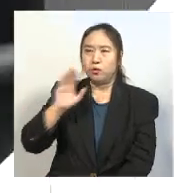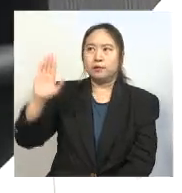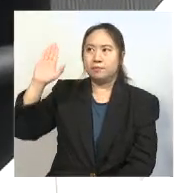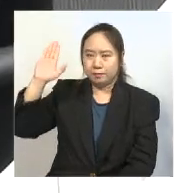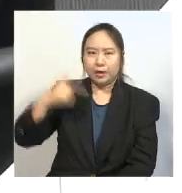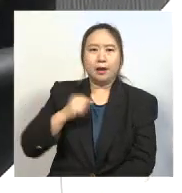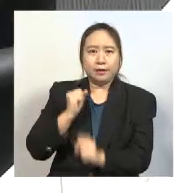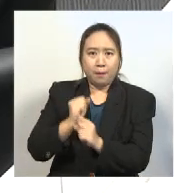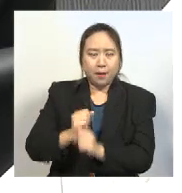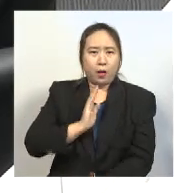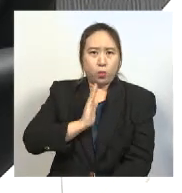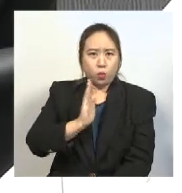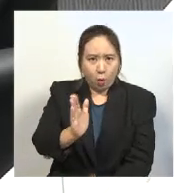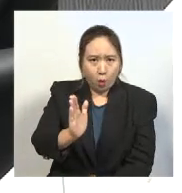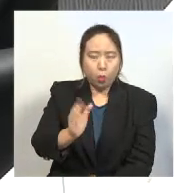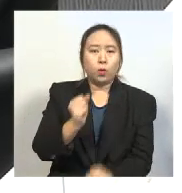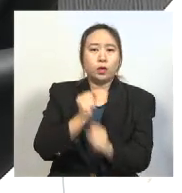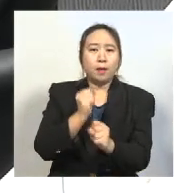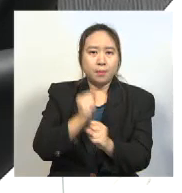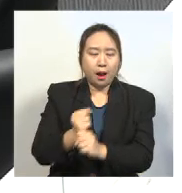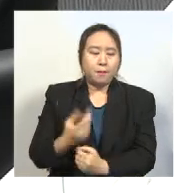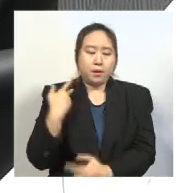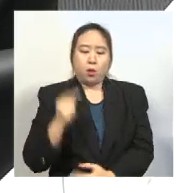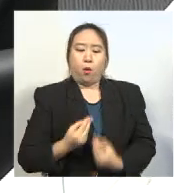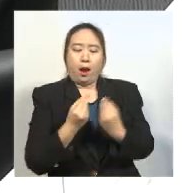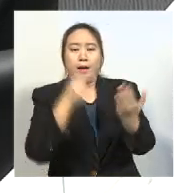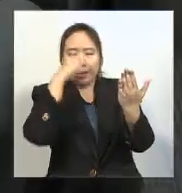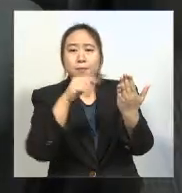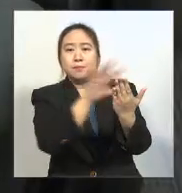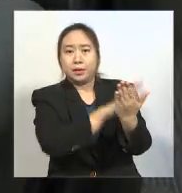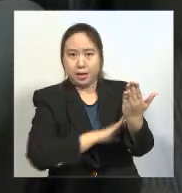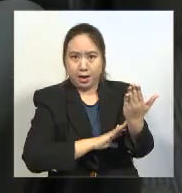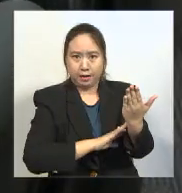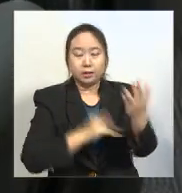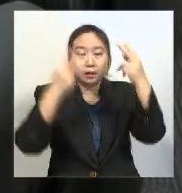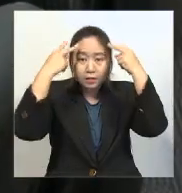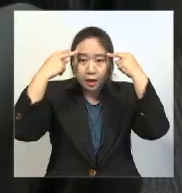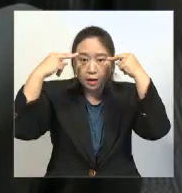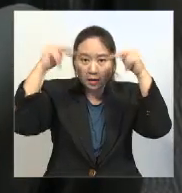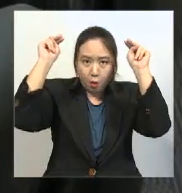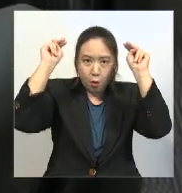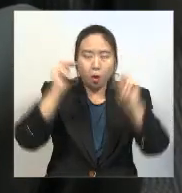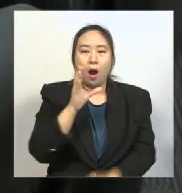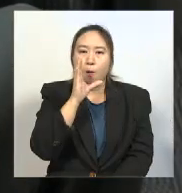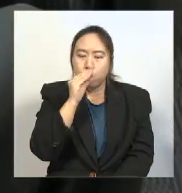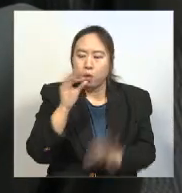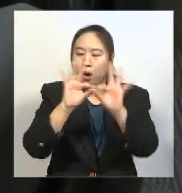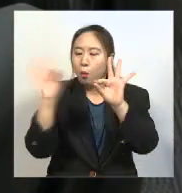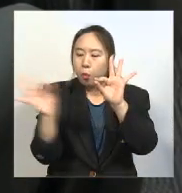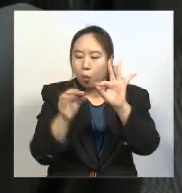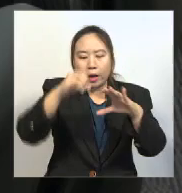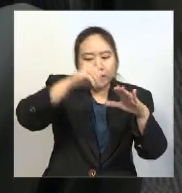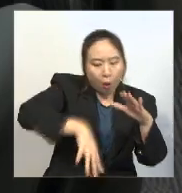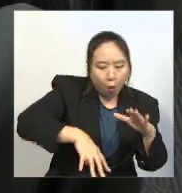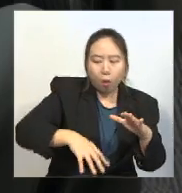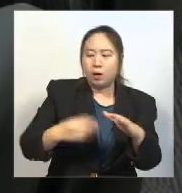ที่ด้วยความซื่อสัตย์สุจริตและปฏิบัติหน้าที่เพื่อประโยชน์ของประเทศซึ่งนายกรัฐมนตรีจะกล่าวถ้อยคำไม่ครบหรือเพิ่มเติมไ